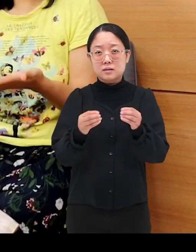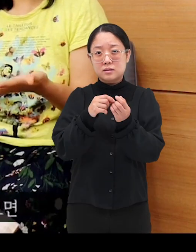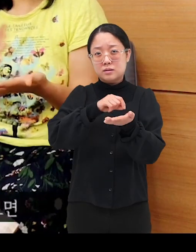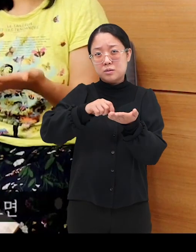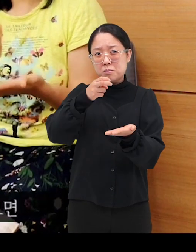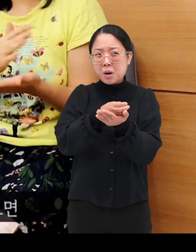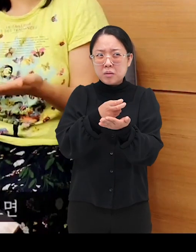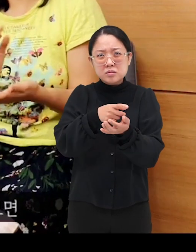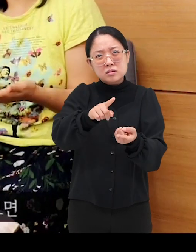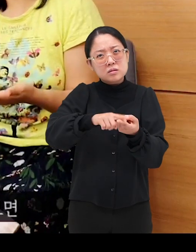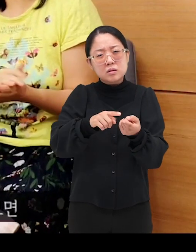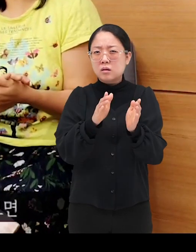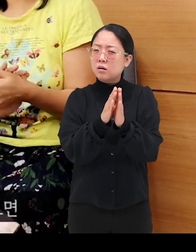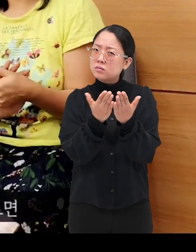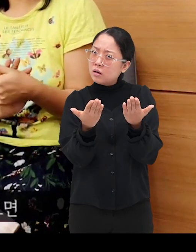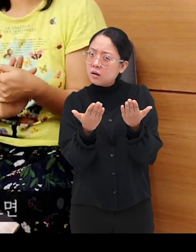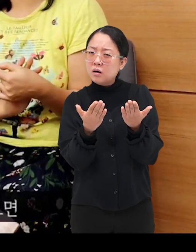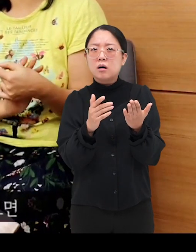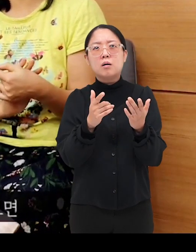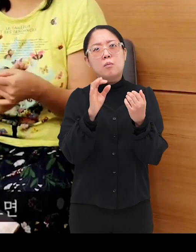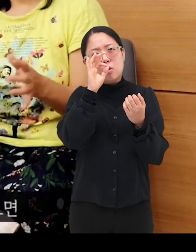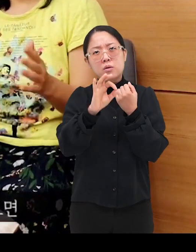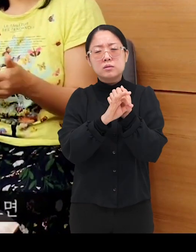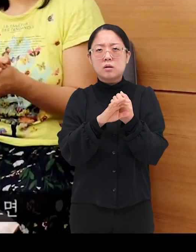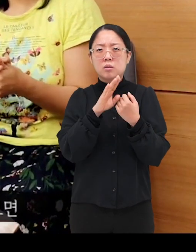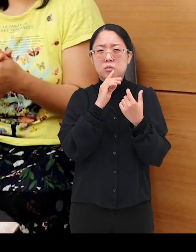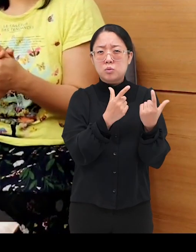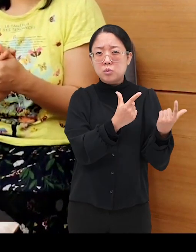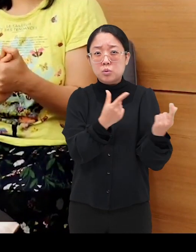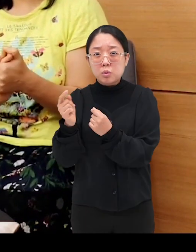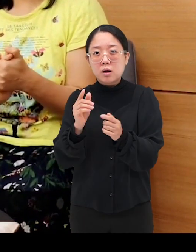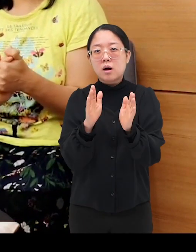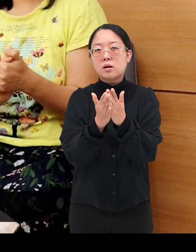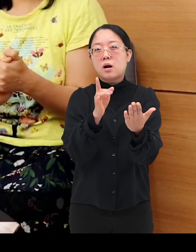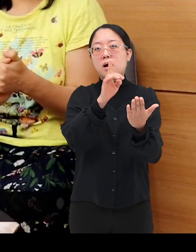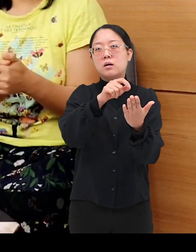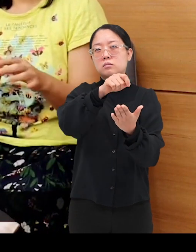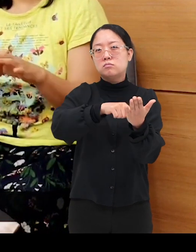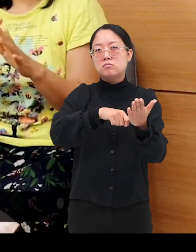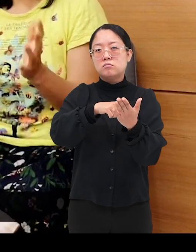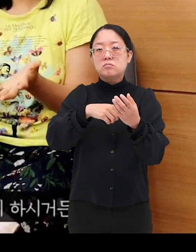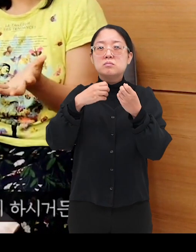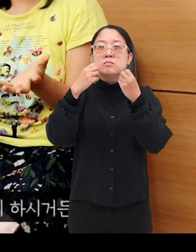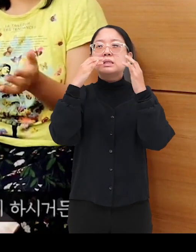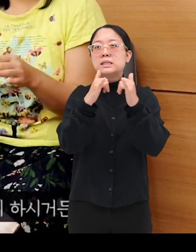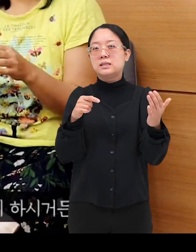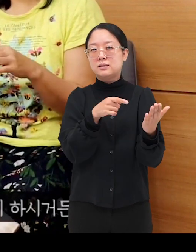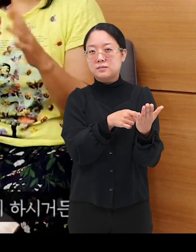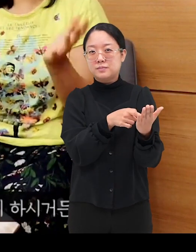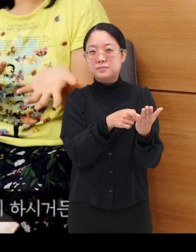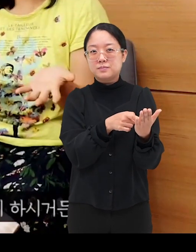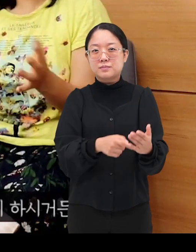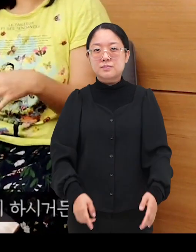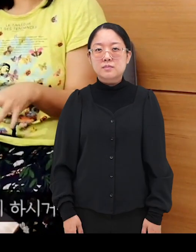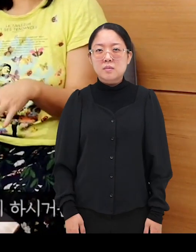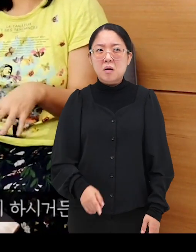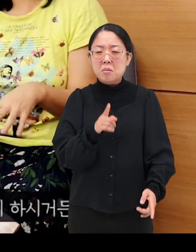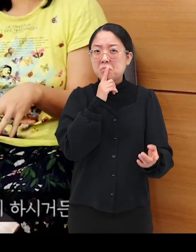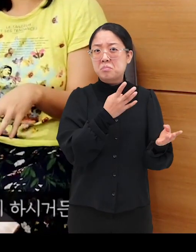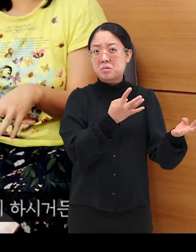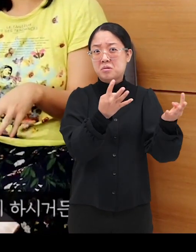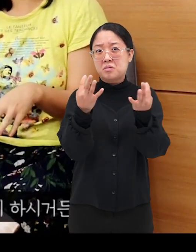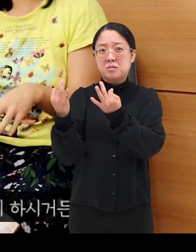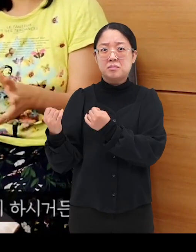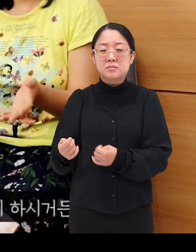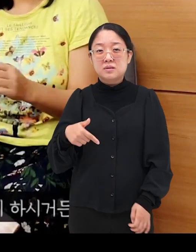글 쓰는 법에 대한 책이라든지 이런 거 보면은 공통적으로 말하는 게 책 한 권을 낸 저자는 신인이다